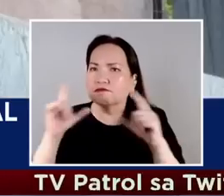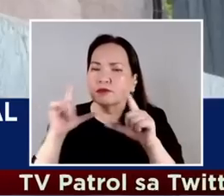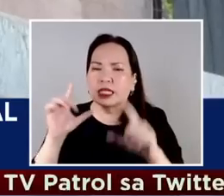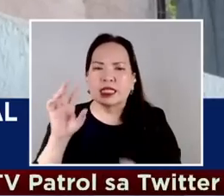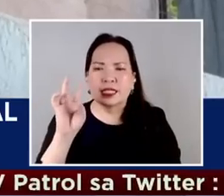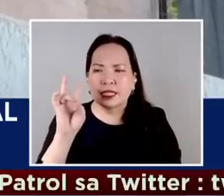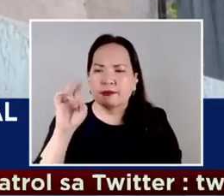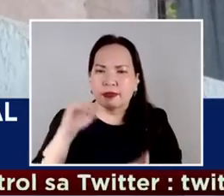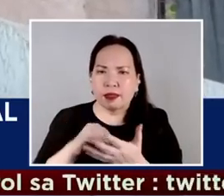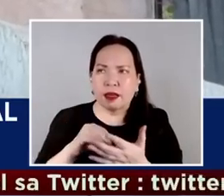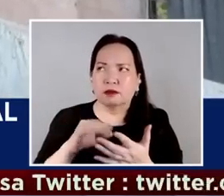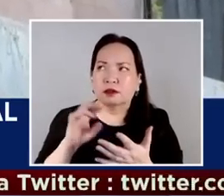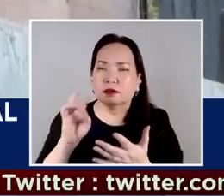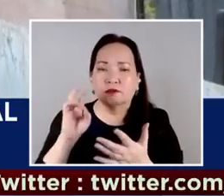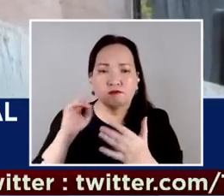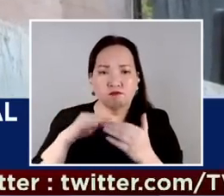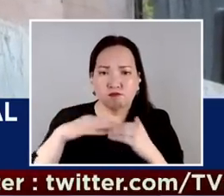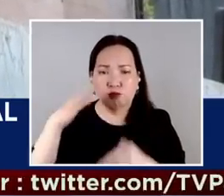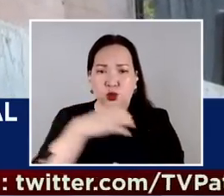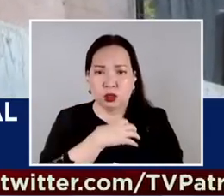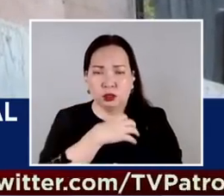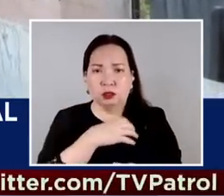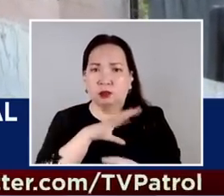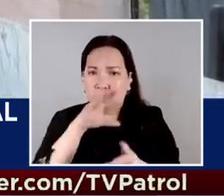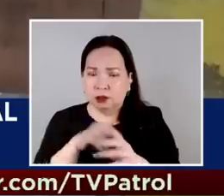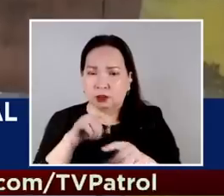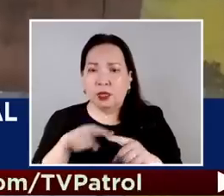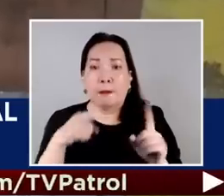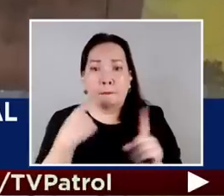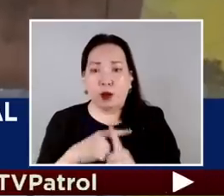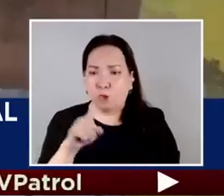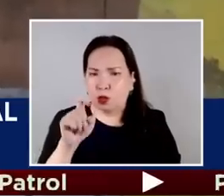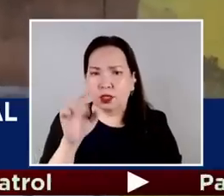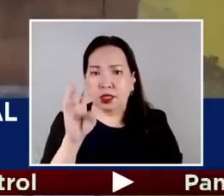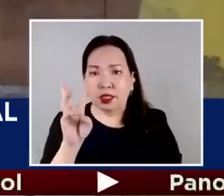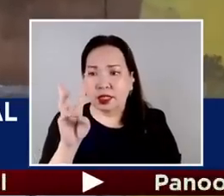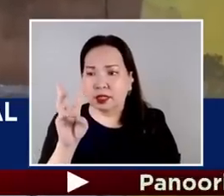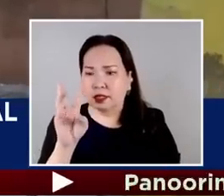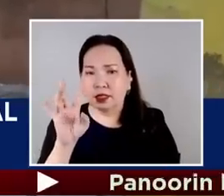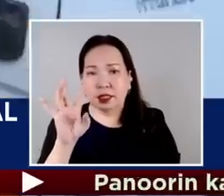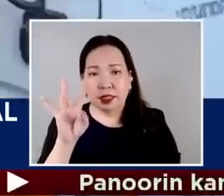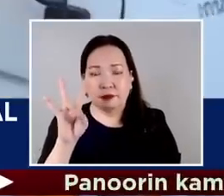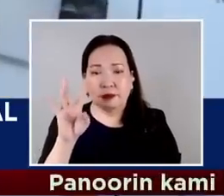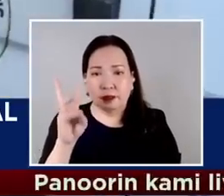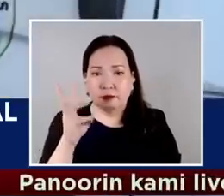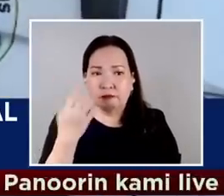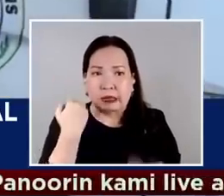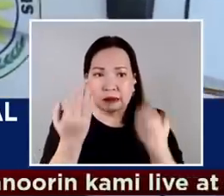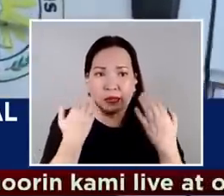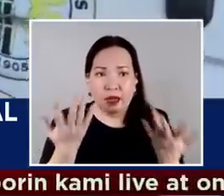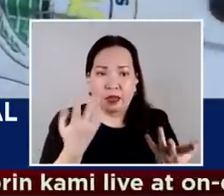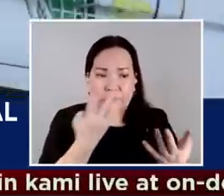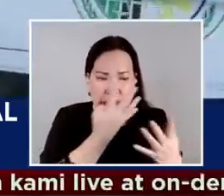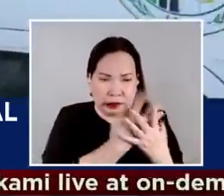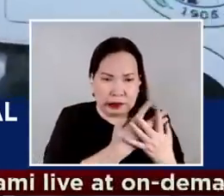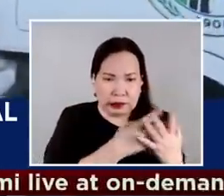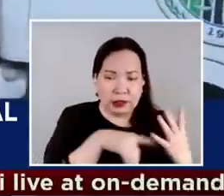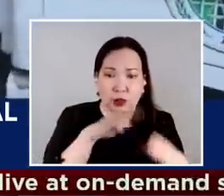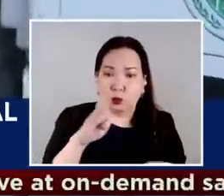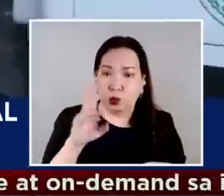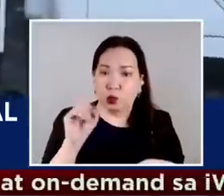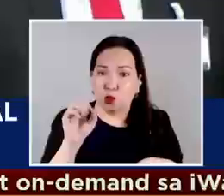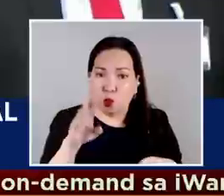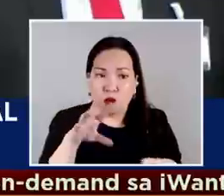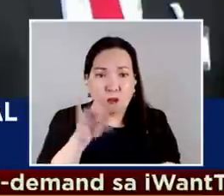anomalya. Paimbestiga na rin ang may 176 na mga bangkay ng mga Bucor inmates na narecover sa isang punerarya sa